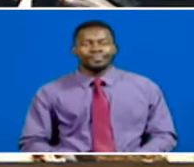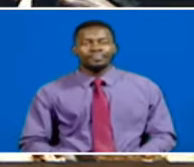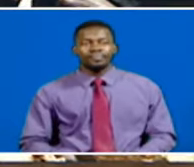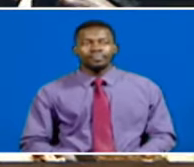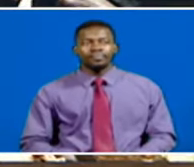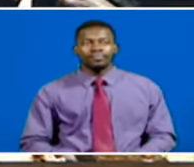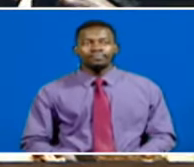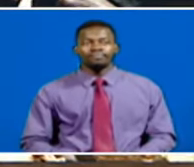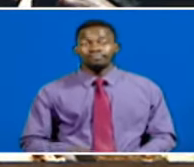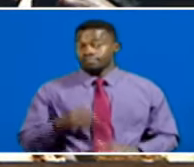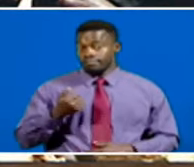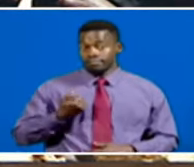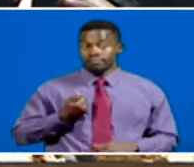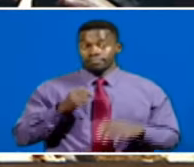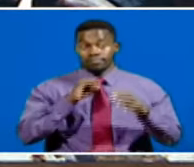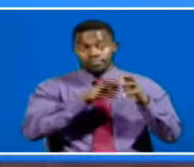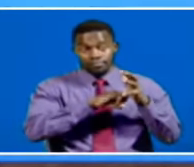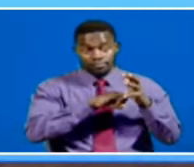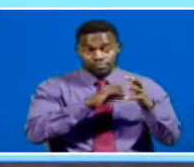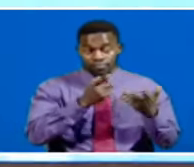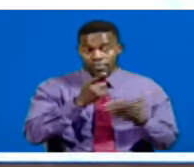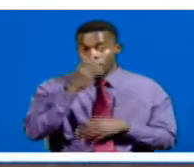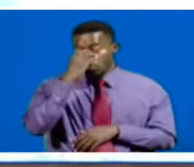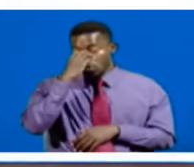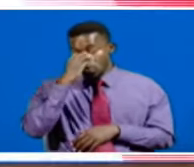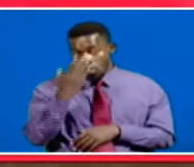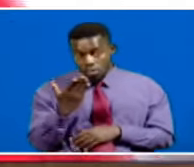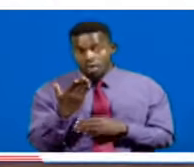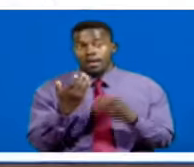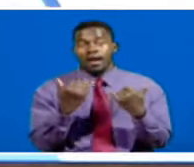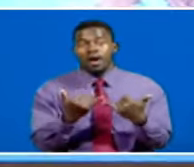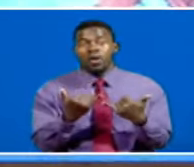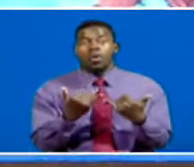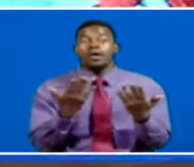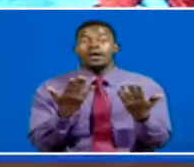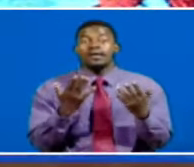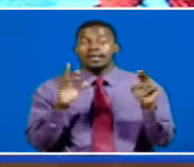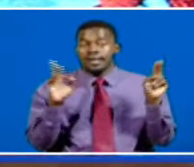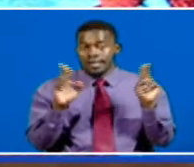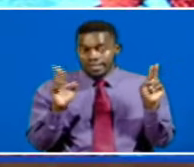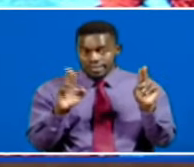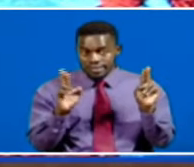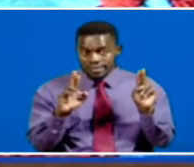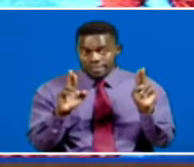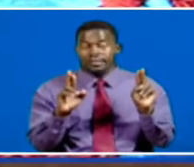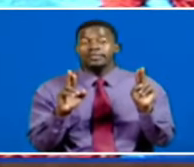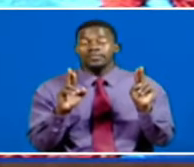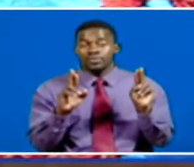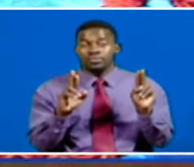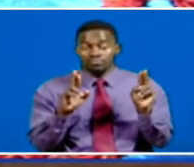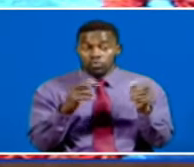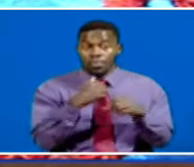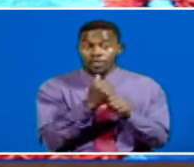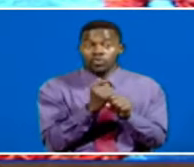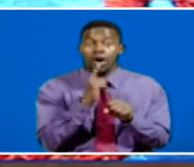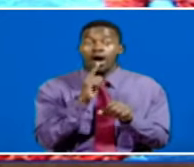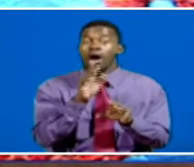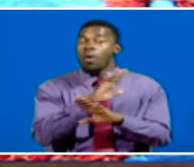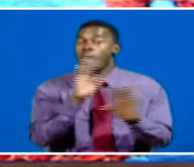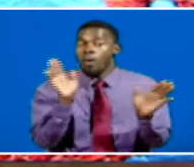Kiwe Rais Mama Rachel Ruto amethibitisha kujitolea kwa serikali ya Kenya kuhakikisha wanafunzi wanaendelea na masomo